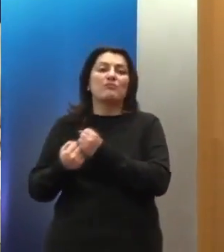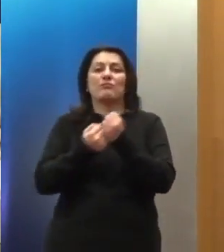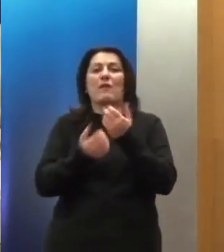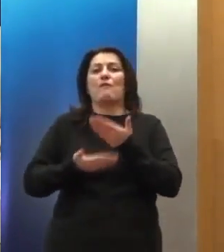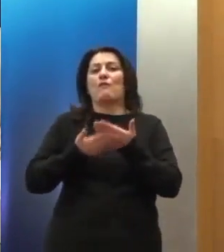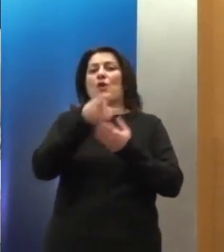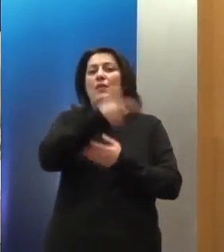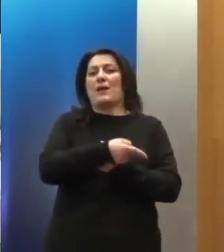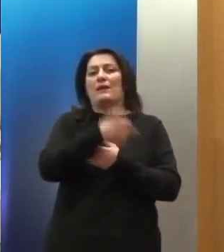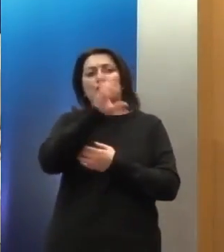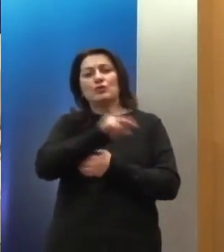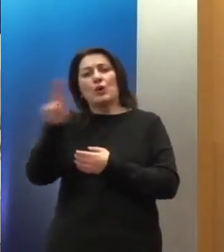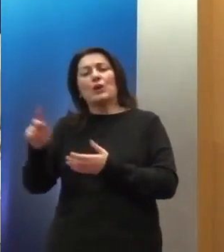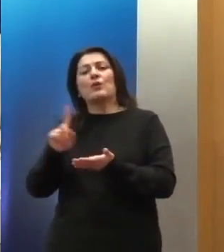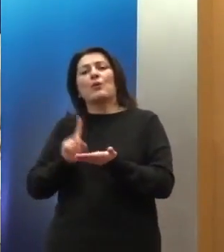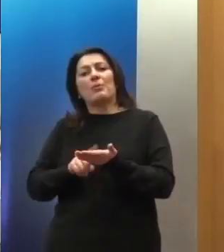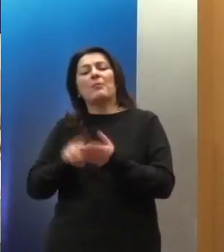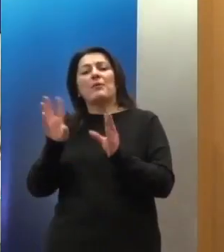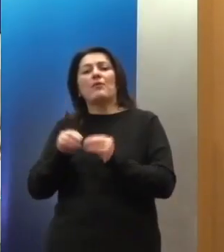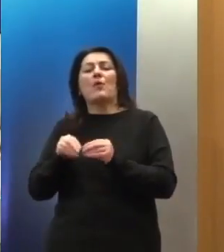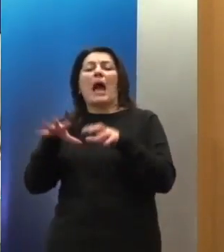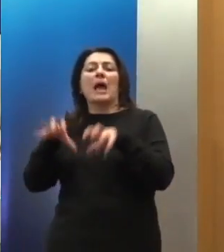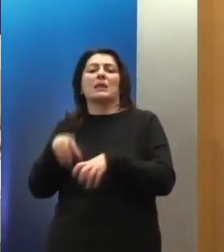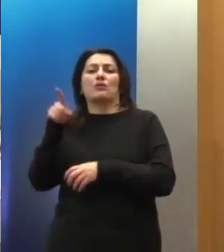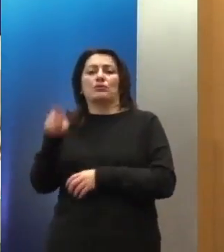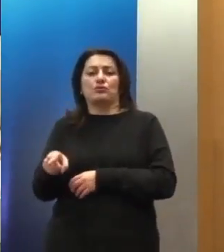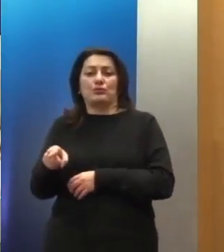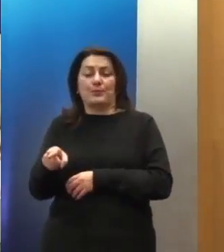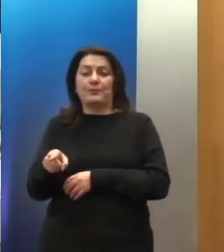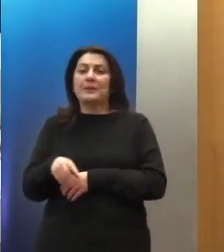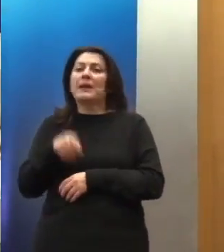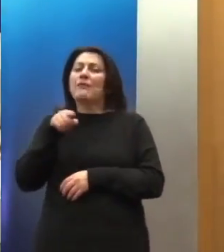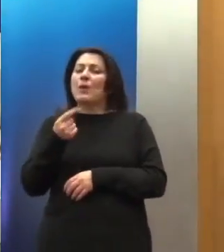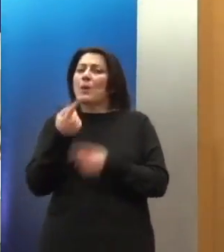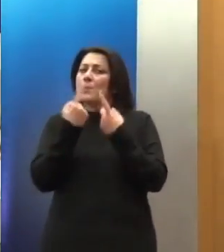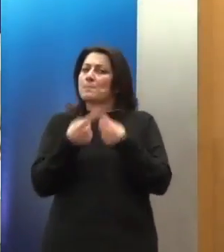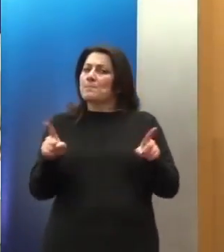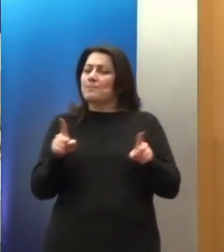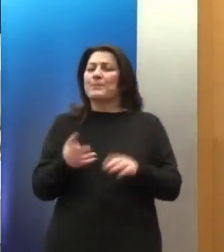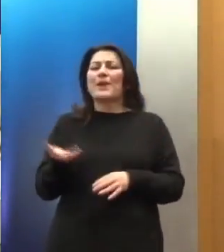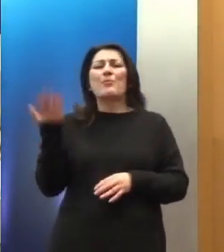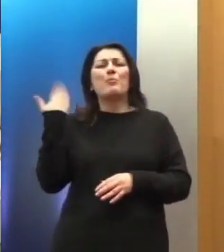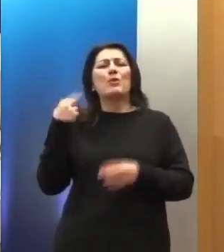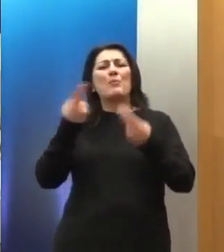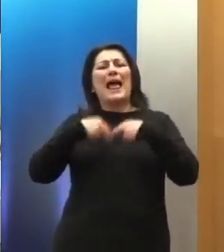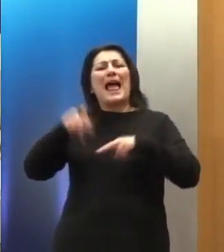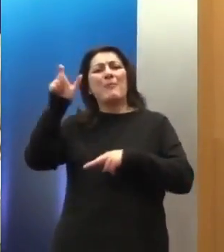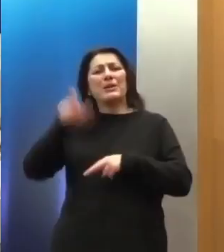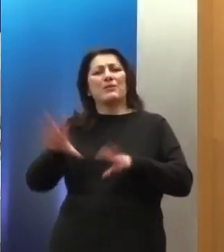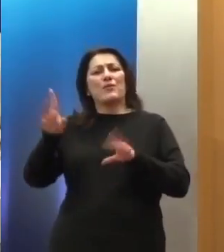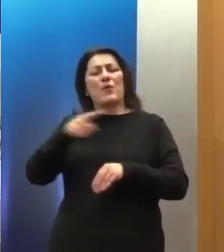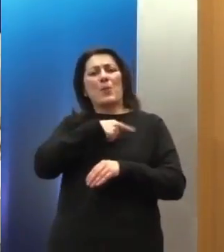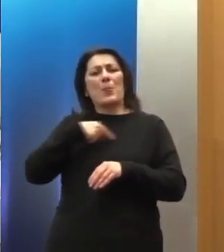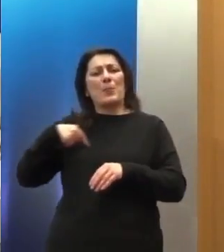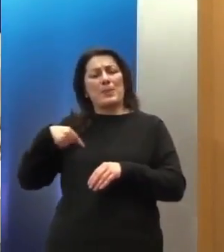Αυτό μπορεί να ακούγεται περίεργο, αλλά ο προηγούμενος επίτροπος της Διεύθυνσης